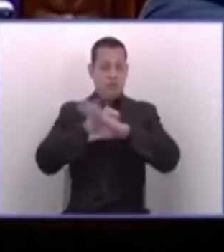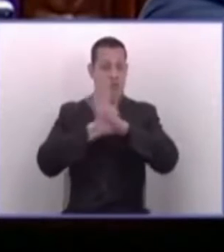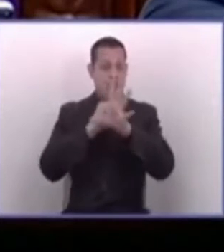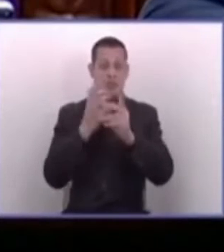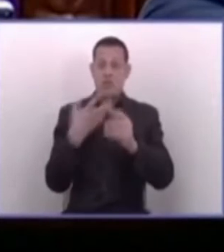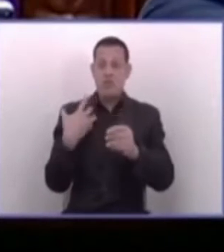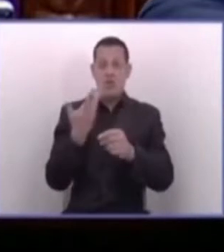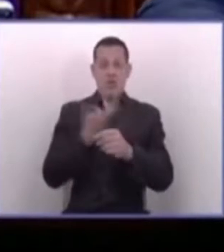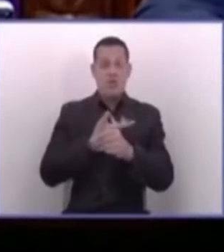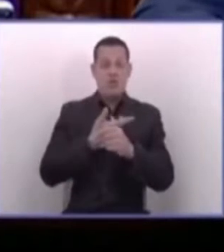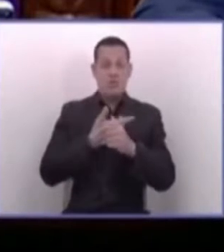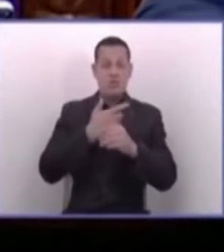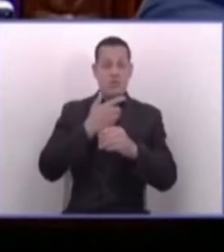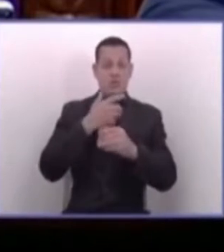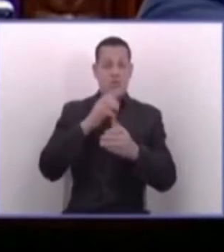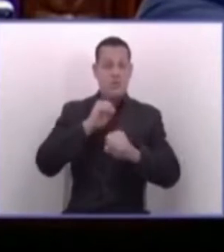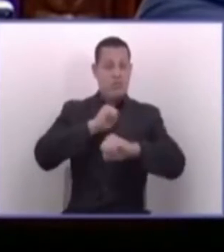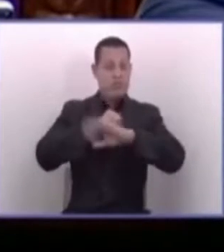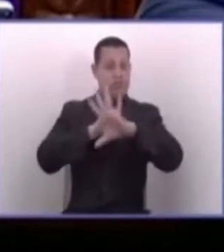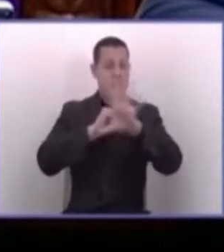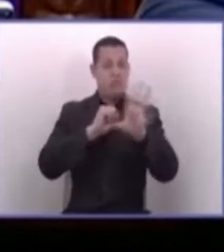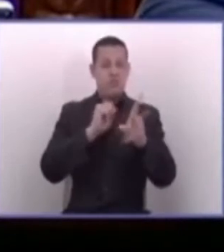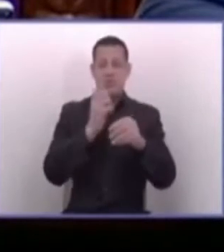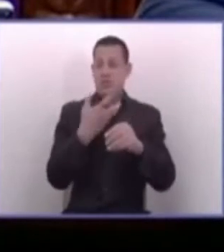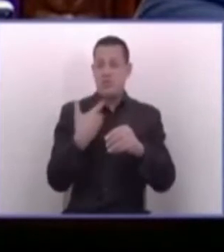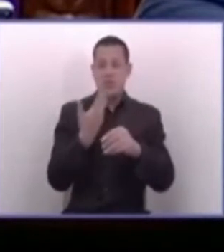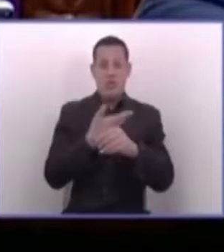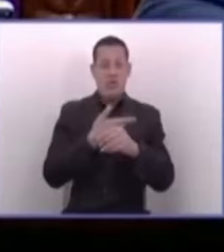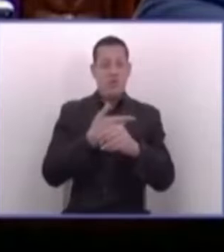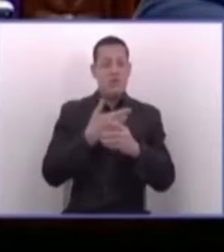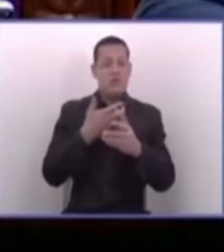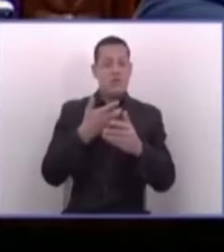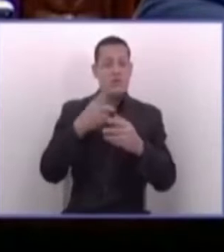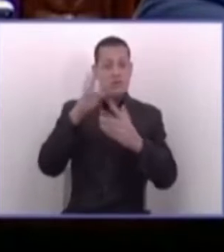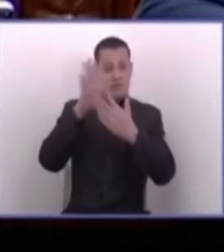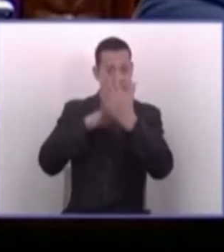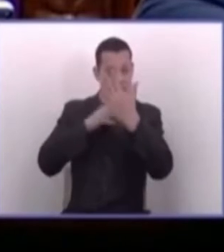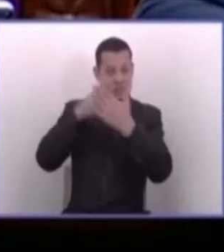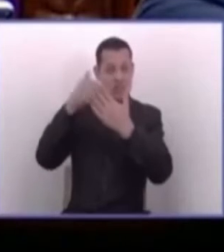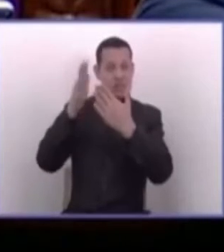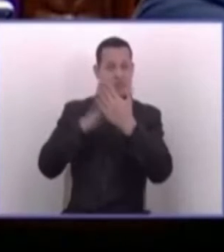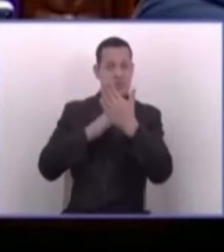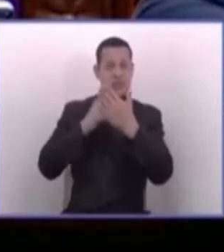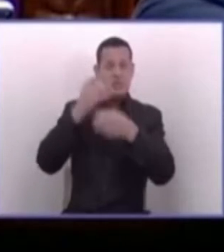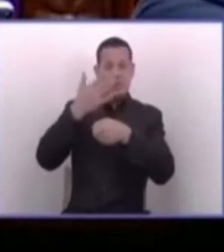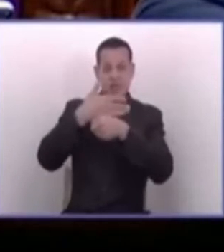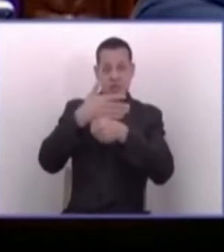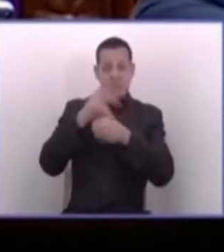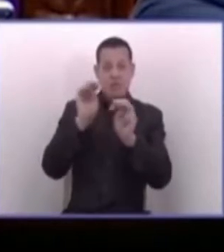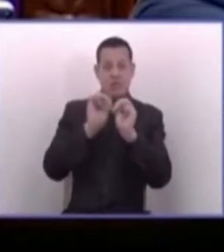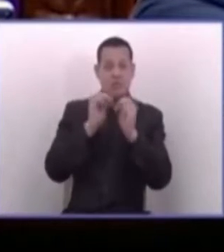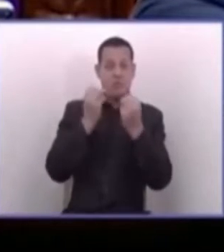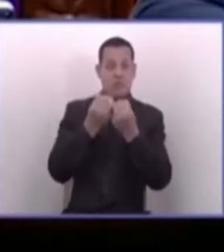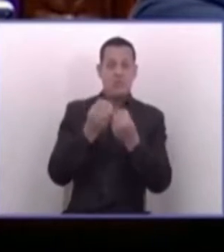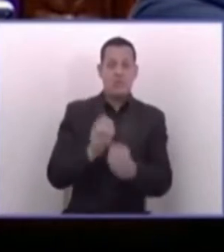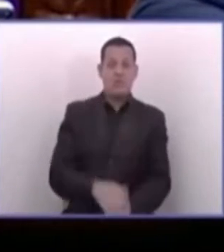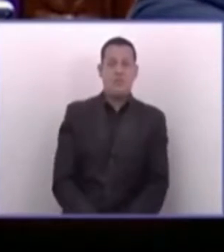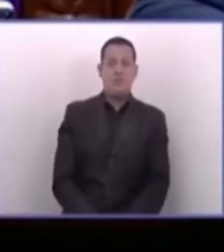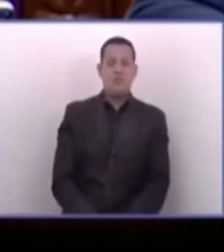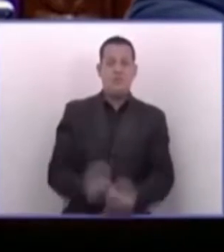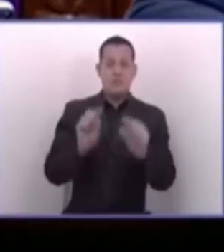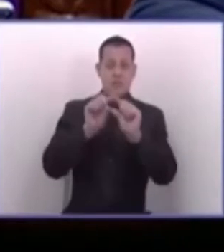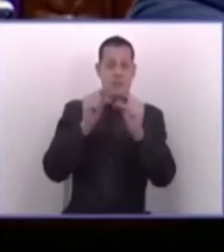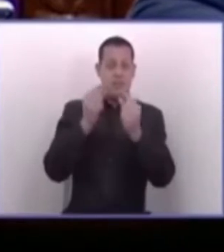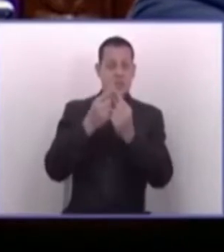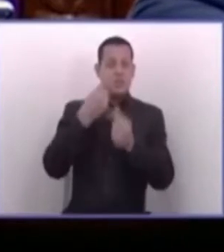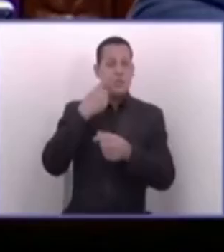phạm. Dự luật sẽ trở thành luật sau khi ông Bukele ký ban hành, sẽ quy định mức án tù lên đến 15 năm cho bất kỳ ai bị kết tội chuyển tiếp